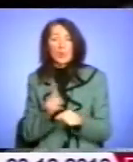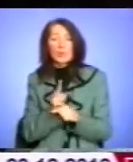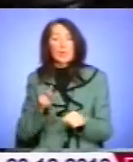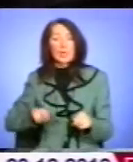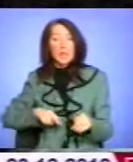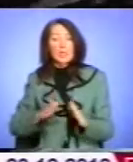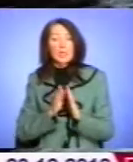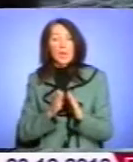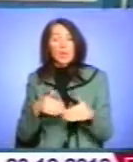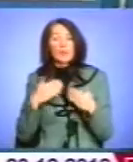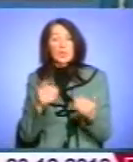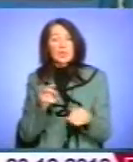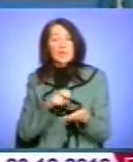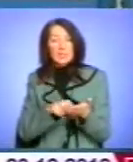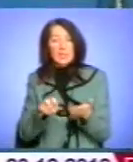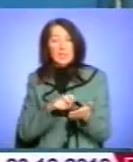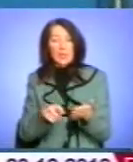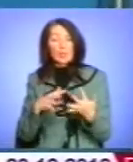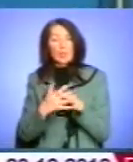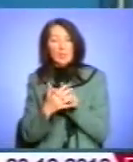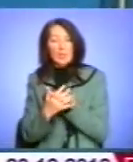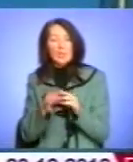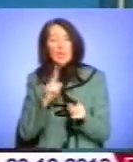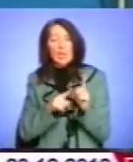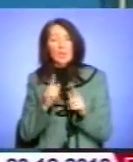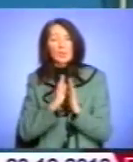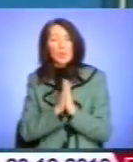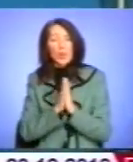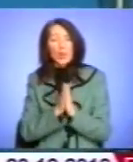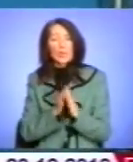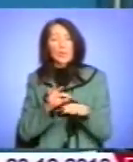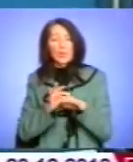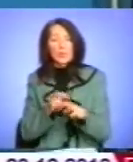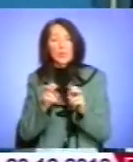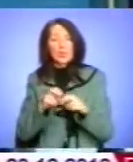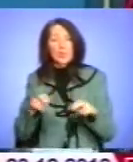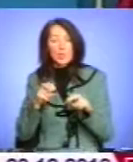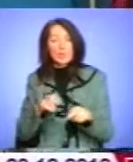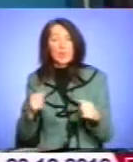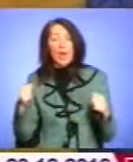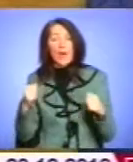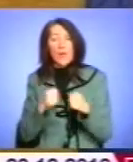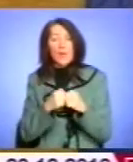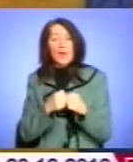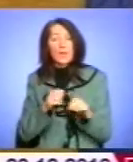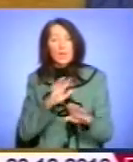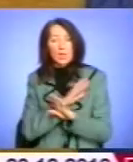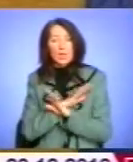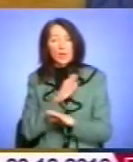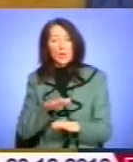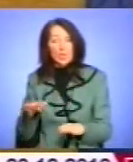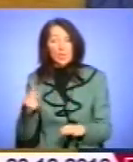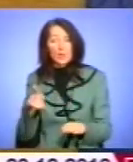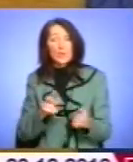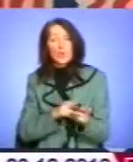звернулася з листами до селищних рад з проханням провести роз'яснення. В аваріях гинуть і діти, тому залізничники видали ілюстровані правила